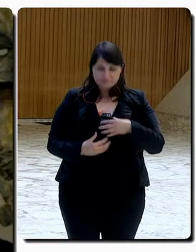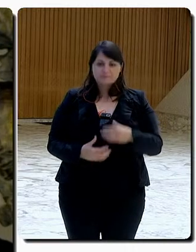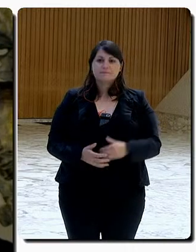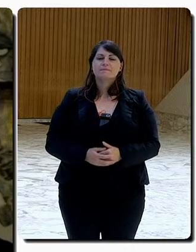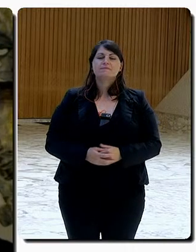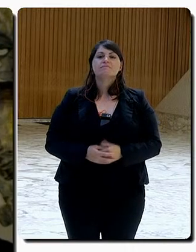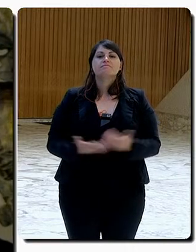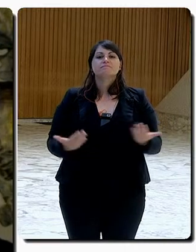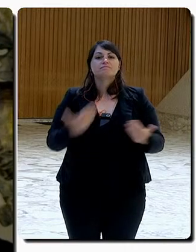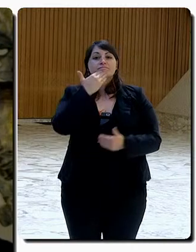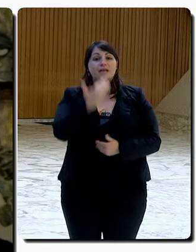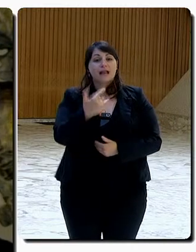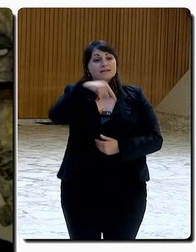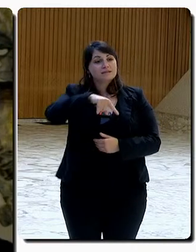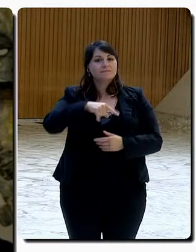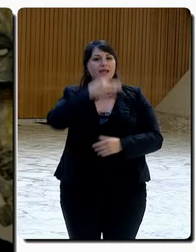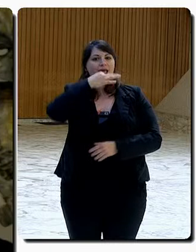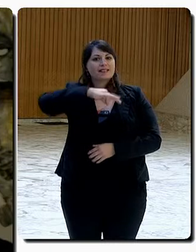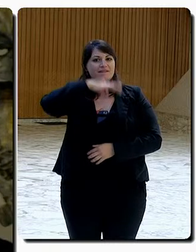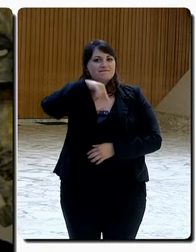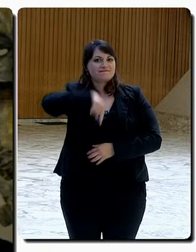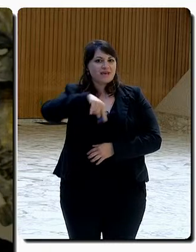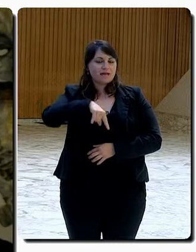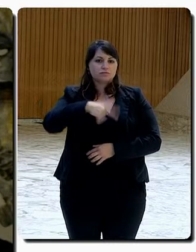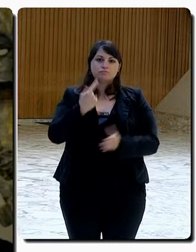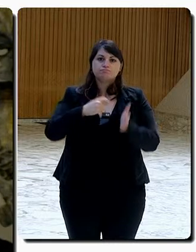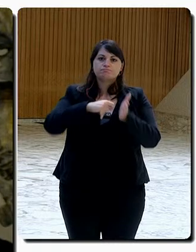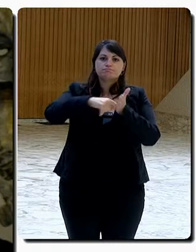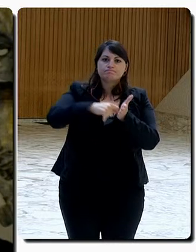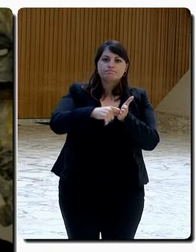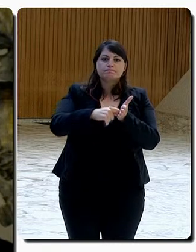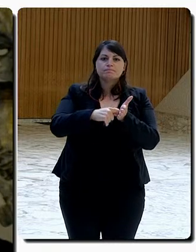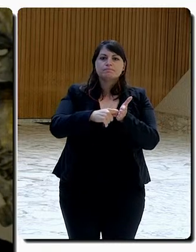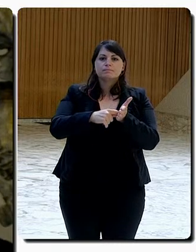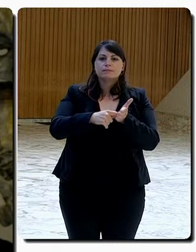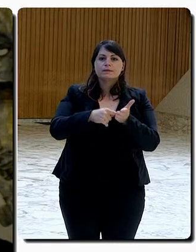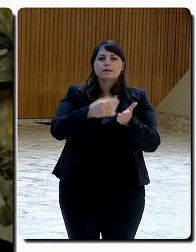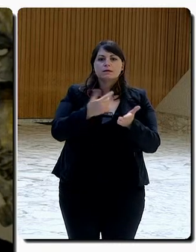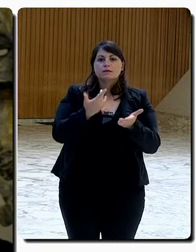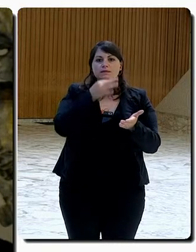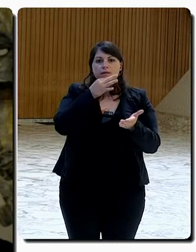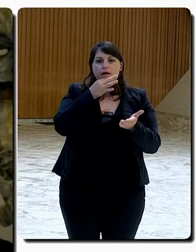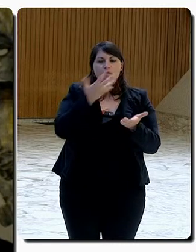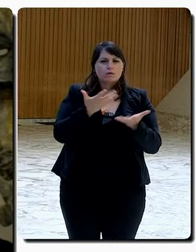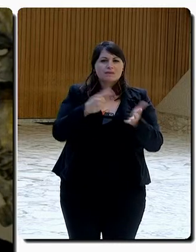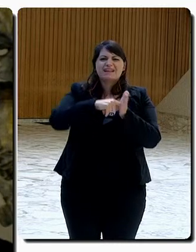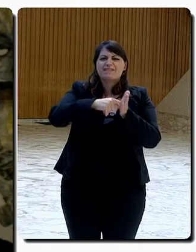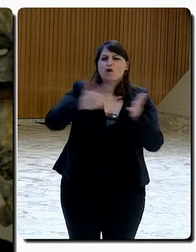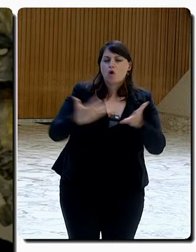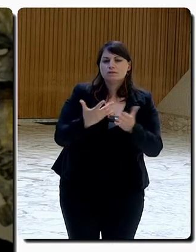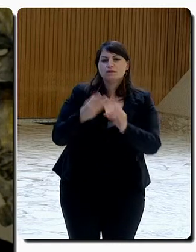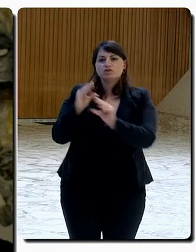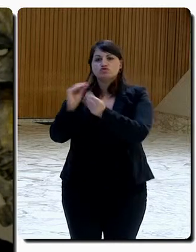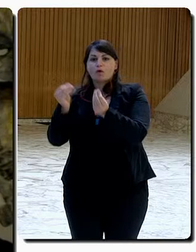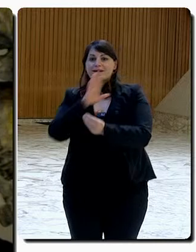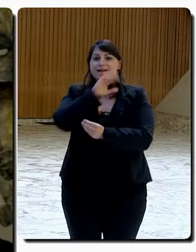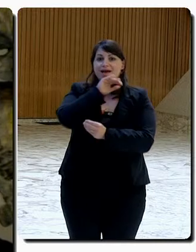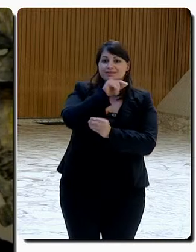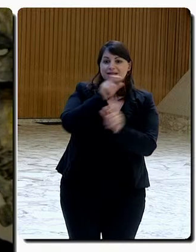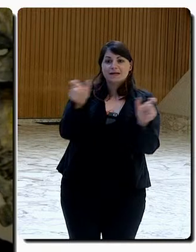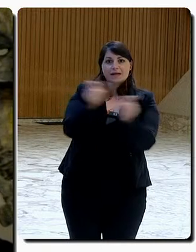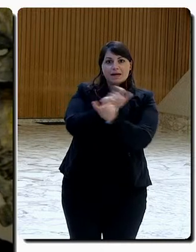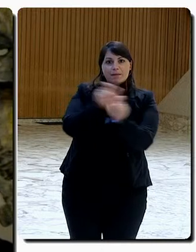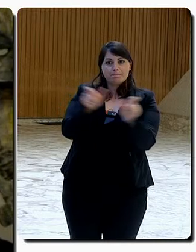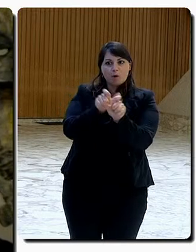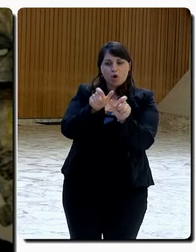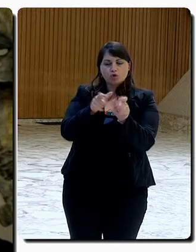sottolineato la reciprocità e la pari dignità che può instaurarsi nel rapporto tra giovani e anziani per